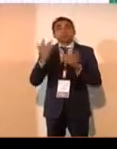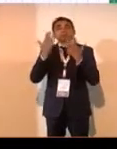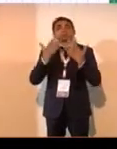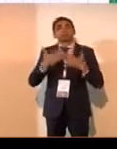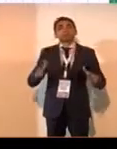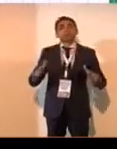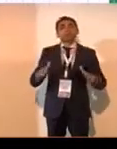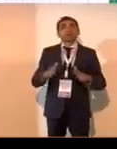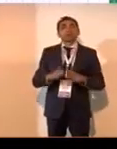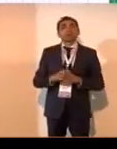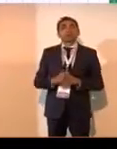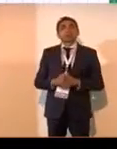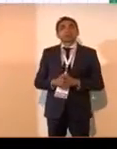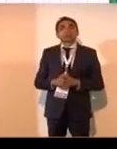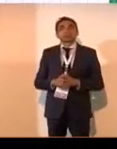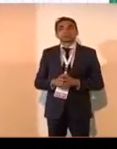finalmente,